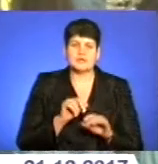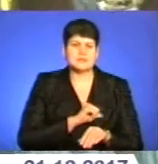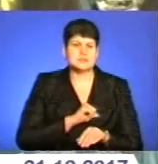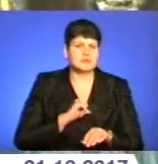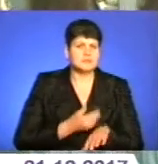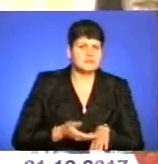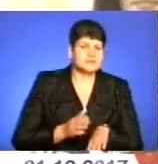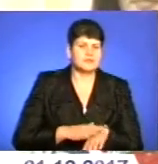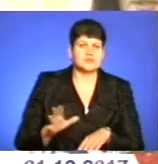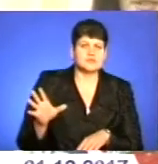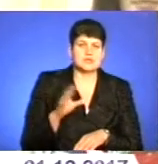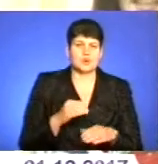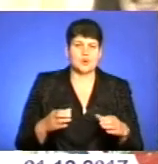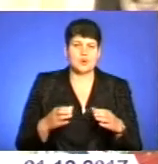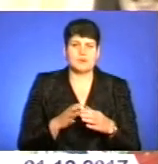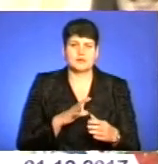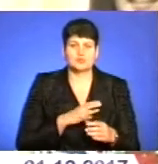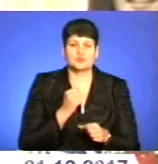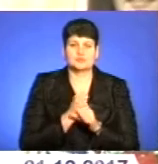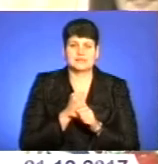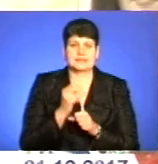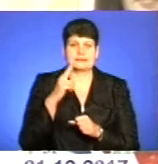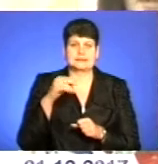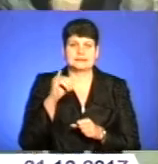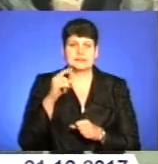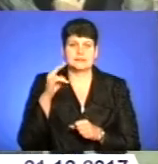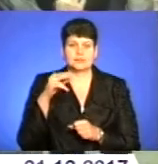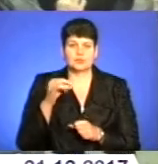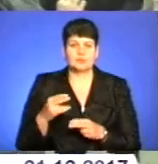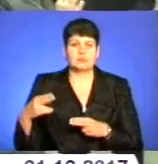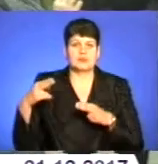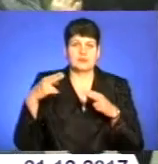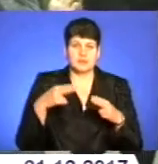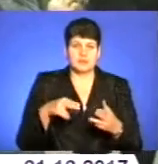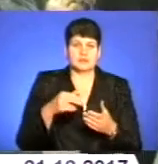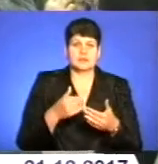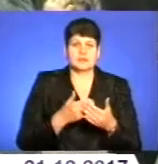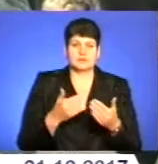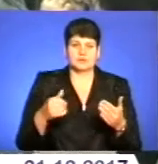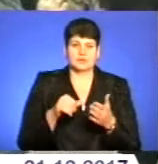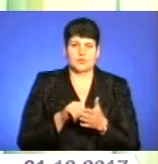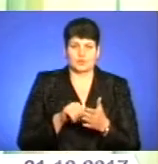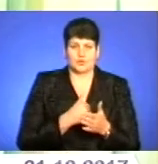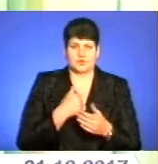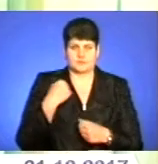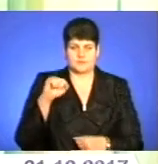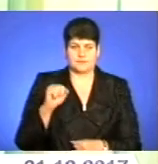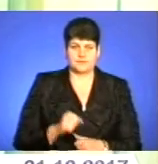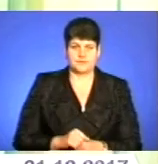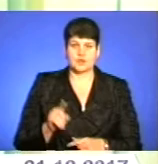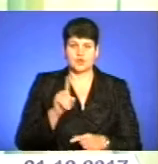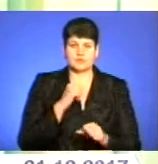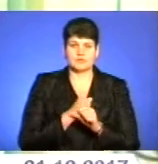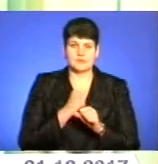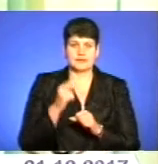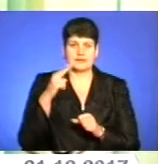для усієї команди було сформувати дідух. Діана каже, цьогоріч приїхала на виставку-конкурс здобути перемогу. І щоб виготовити